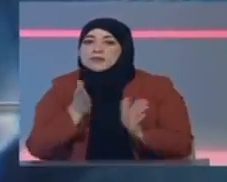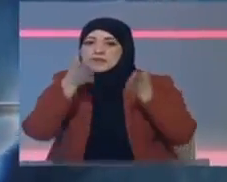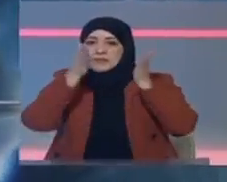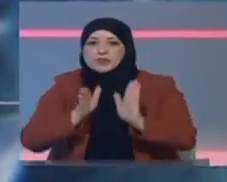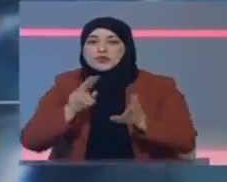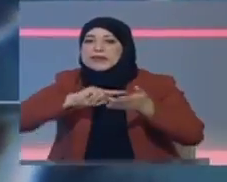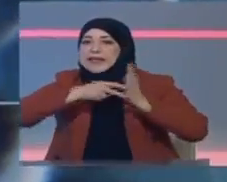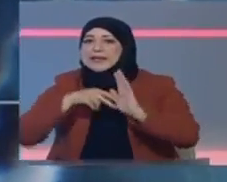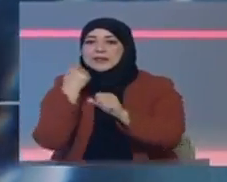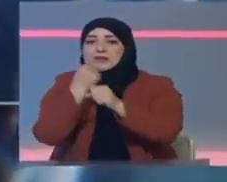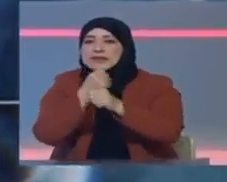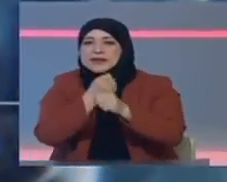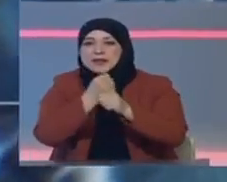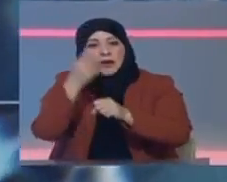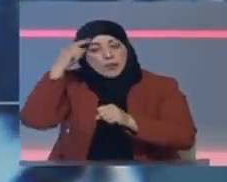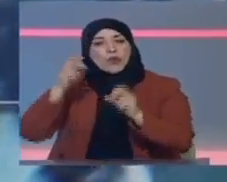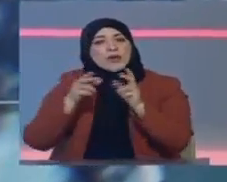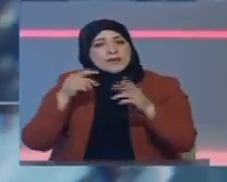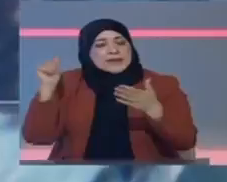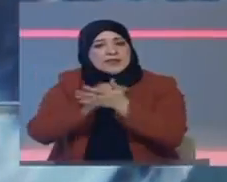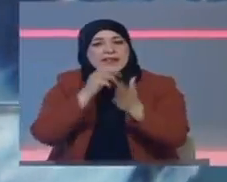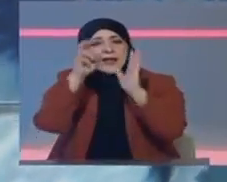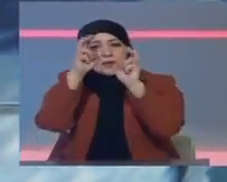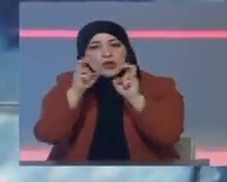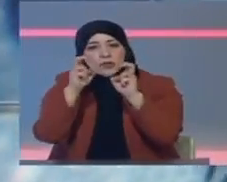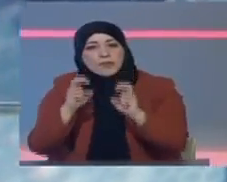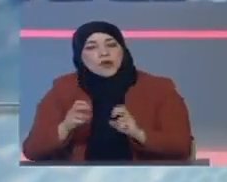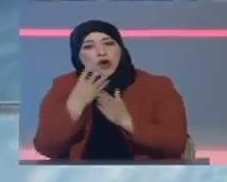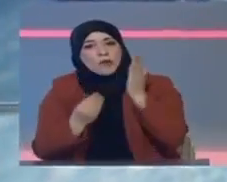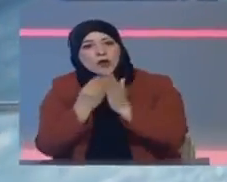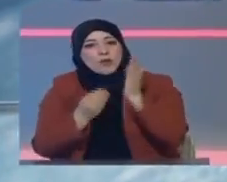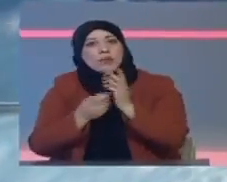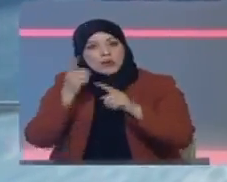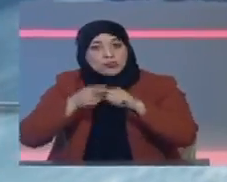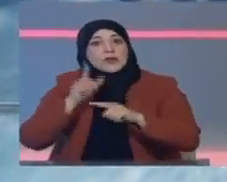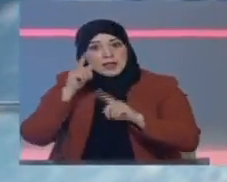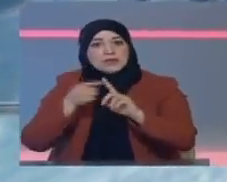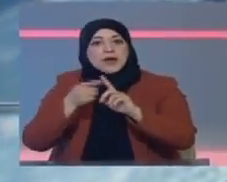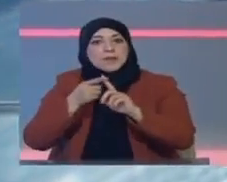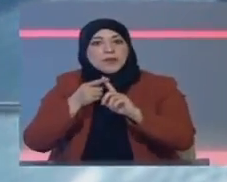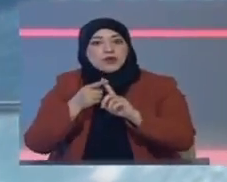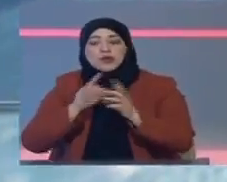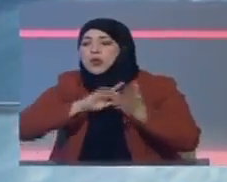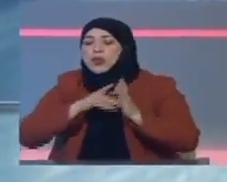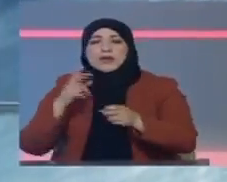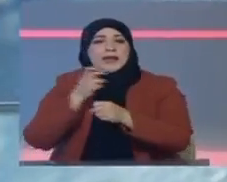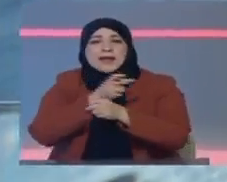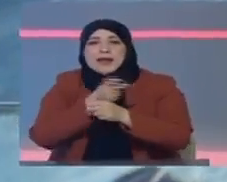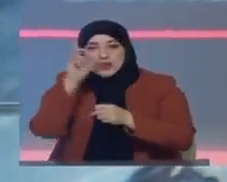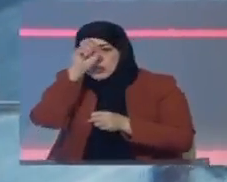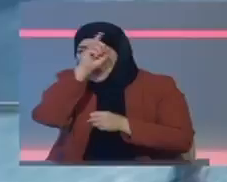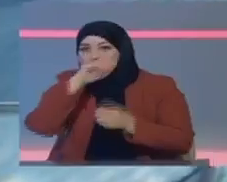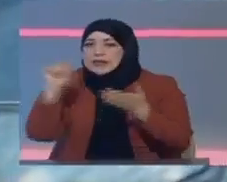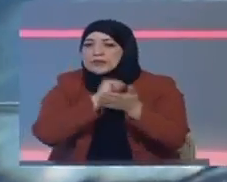طرق العمل من اجل تفادي النقائص التي تم تسجيلها وشدد على وجوب تذليل كل العراقيل وبدل مزيد من